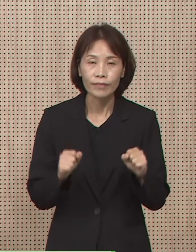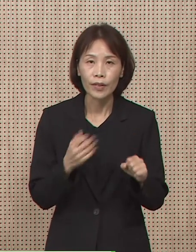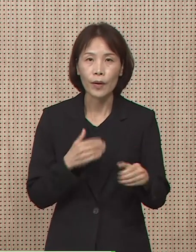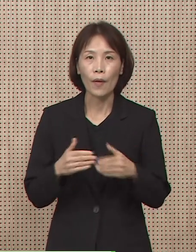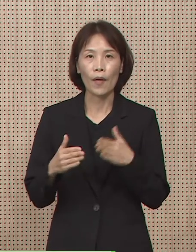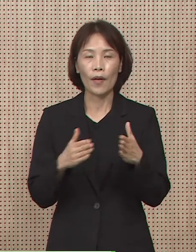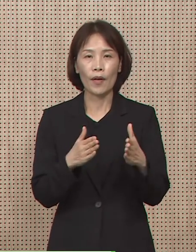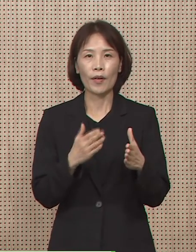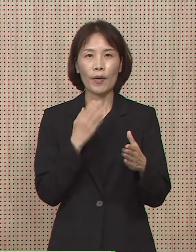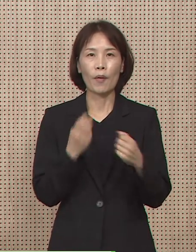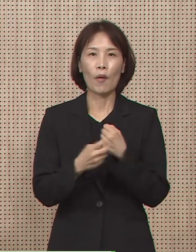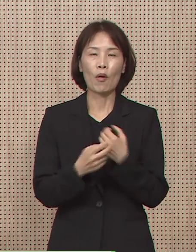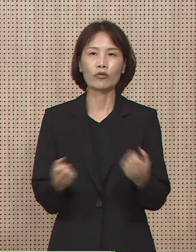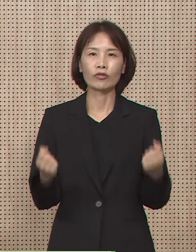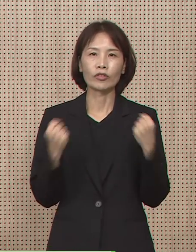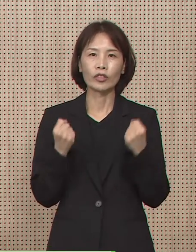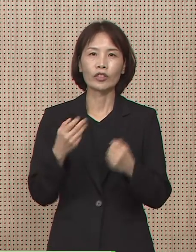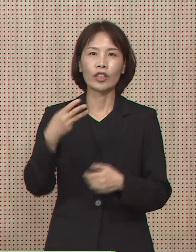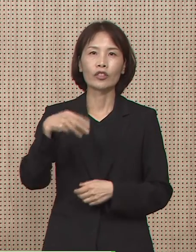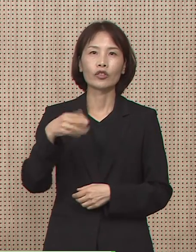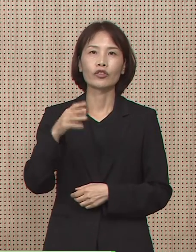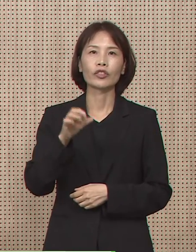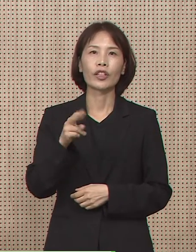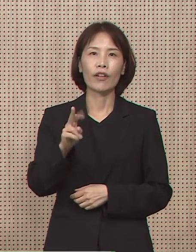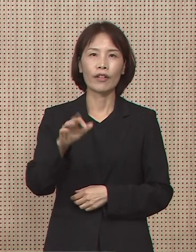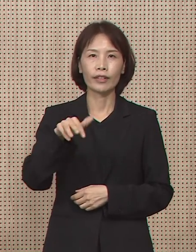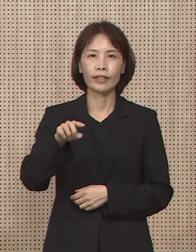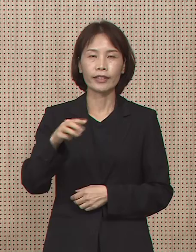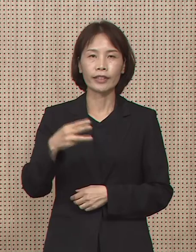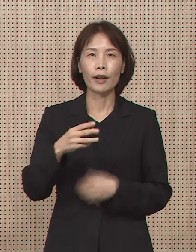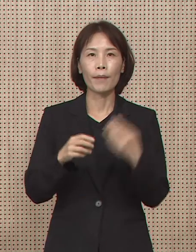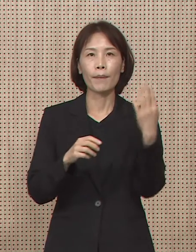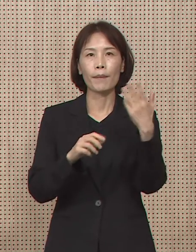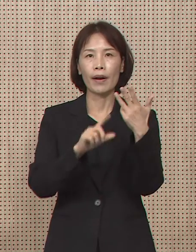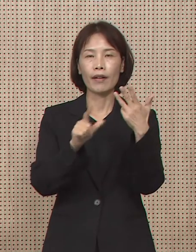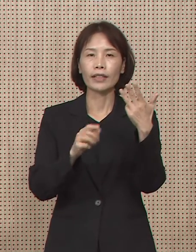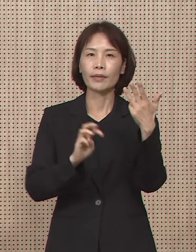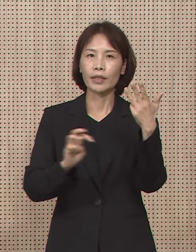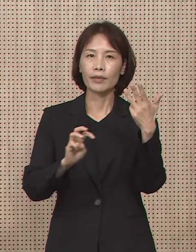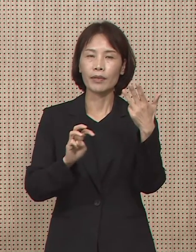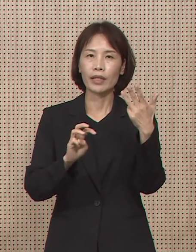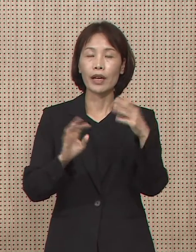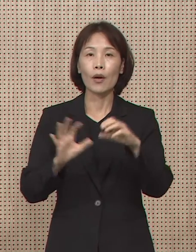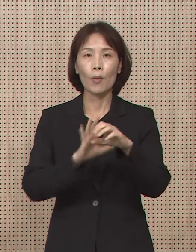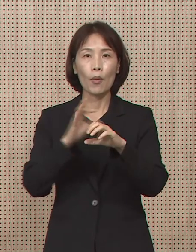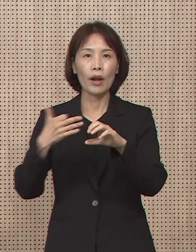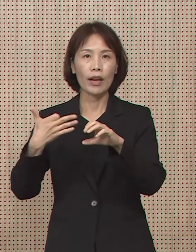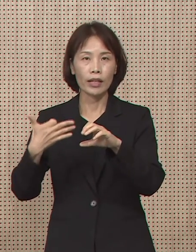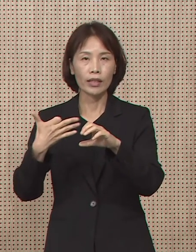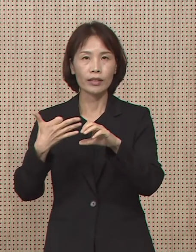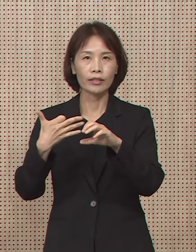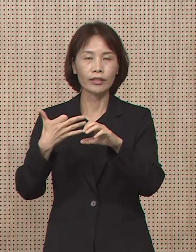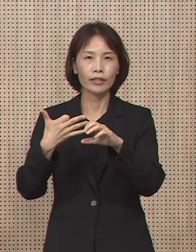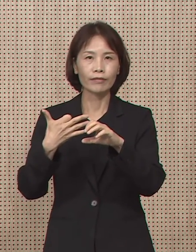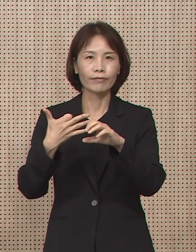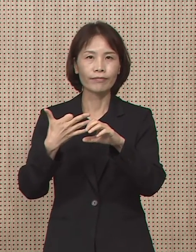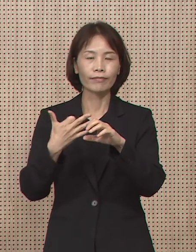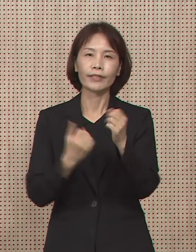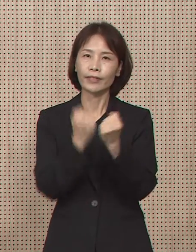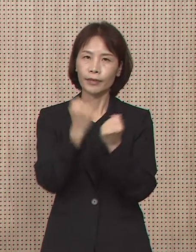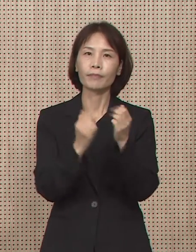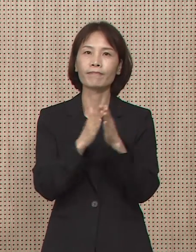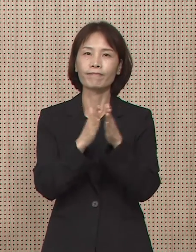안녕하십니까. 경기도 보건건강국장 류영철입니다. 8월 30일 화요일 경기도 코로나 대응, 19 대응